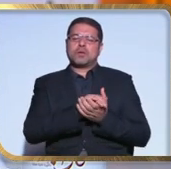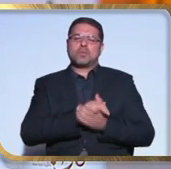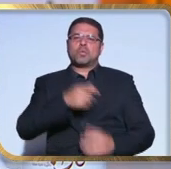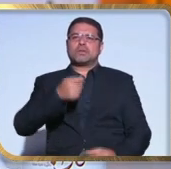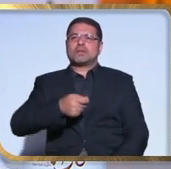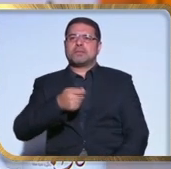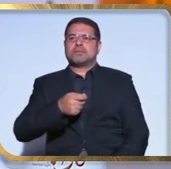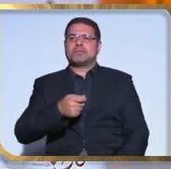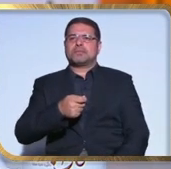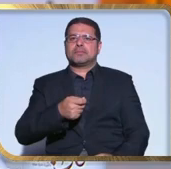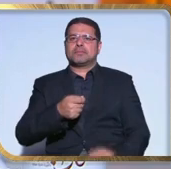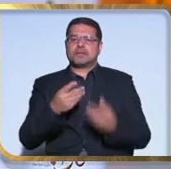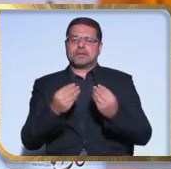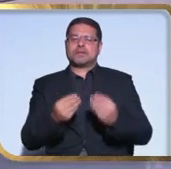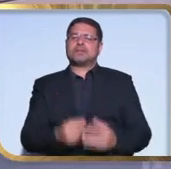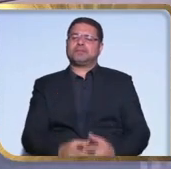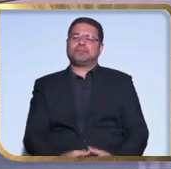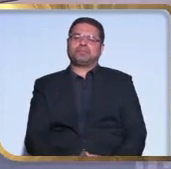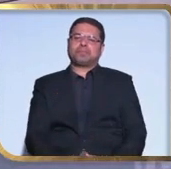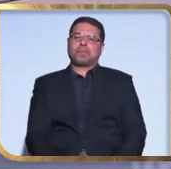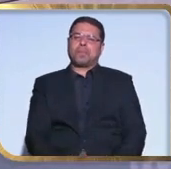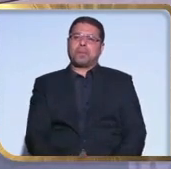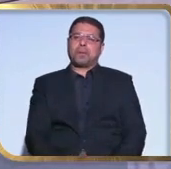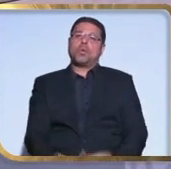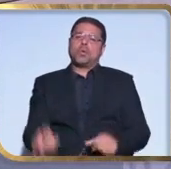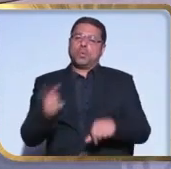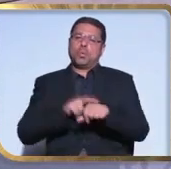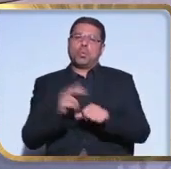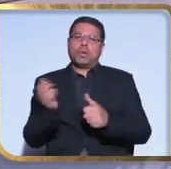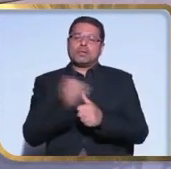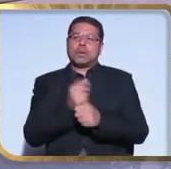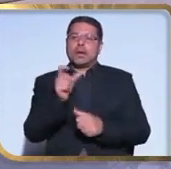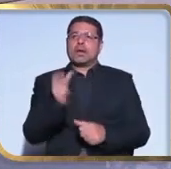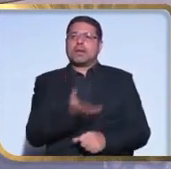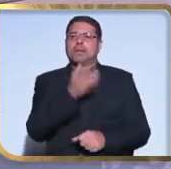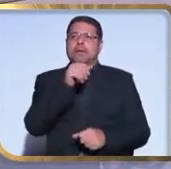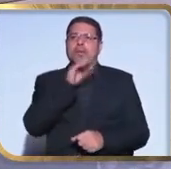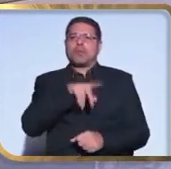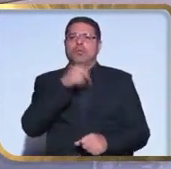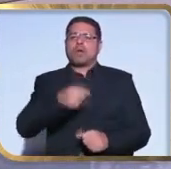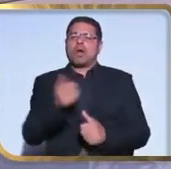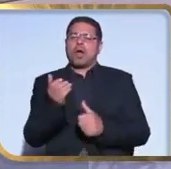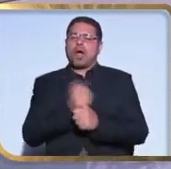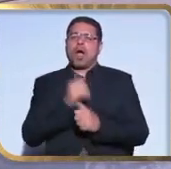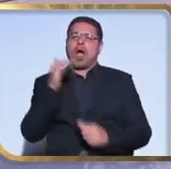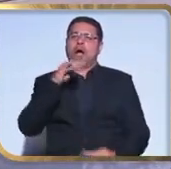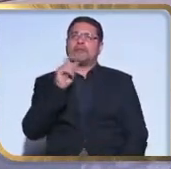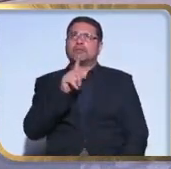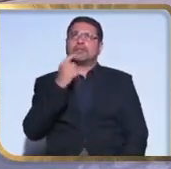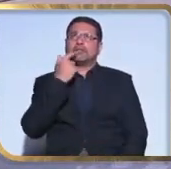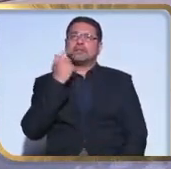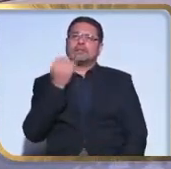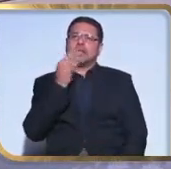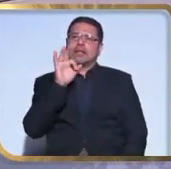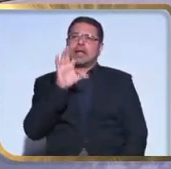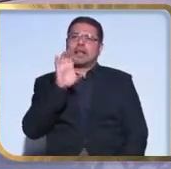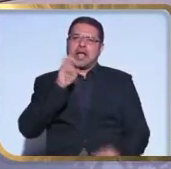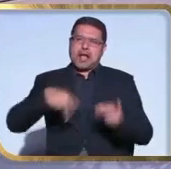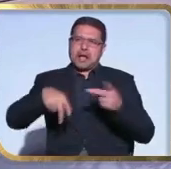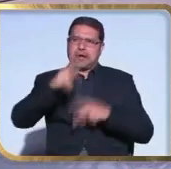وسلم تسليما كثيرا وتزوج النبي عليه الصلاه والسلام ستنا حفصه س سنه ثلاثه من